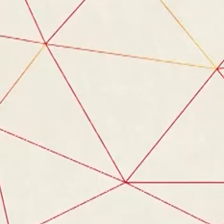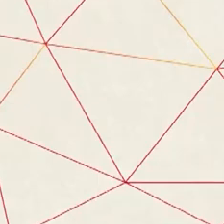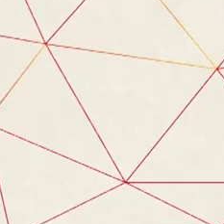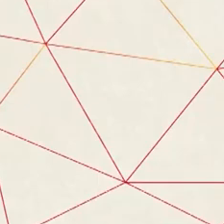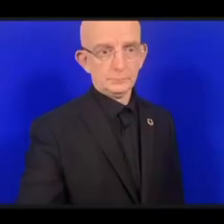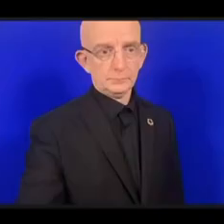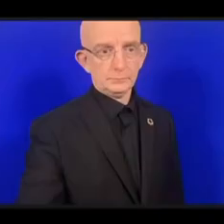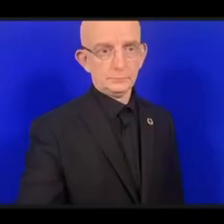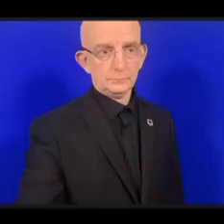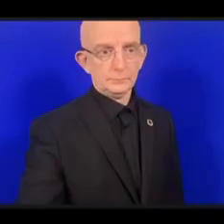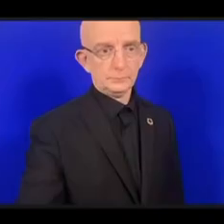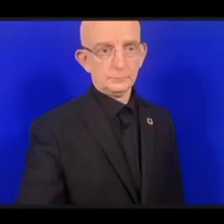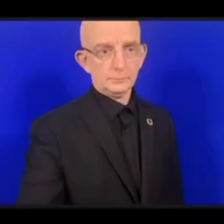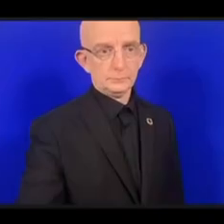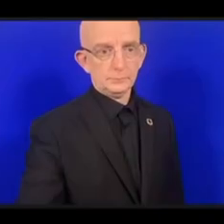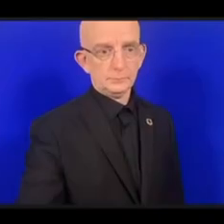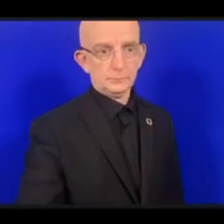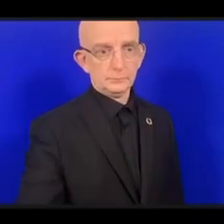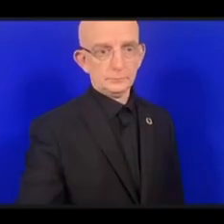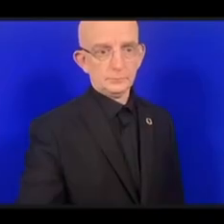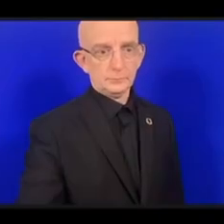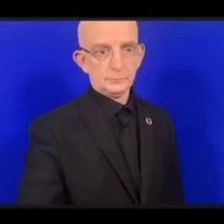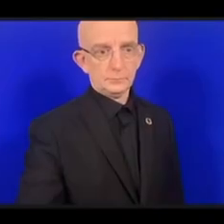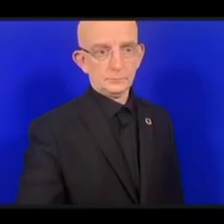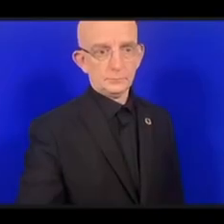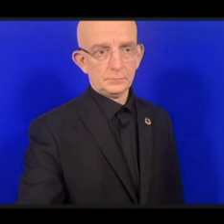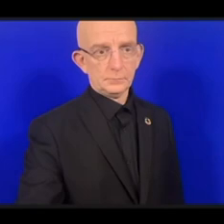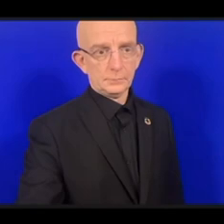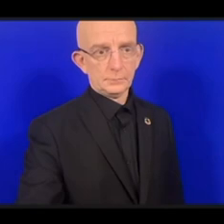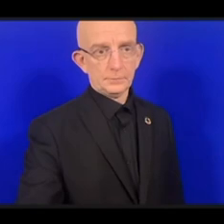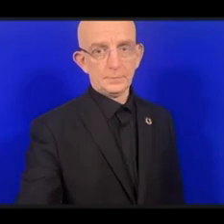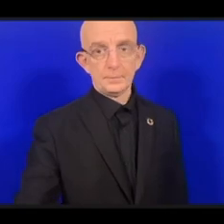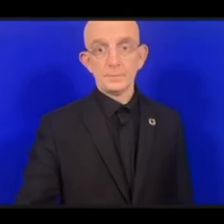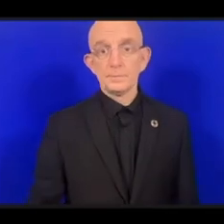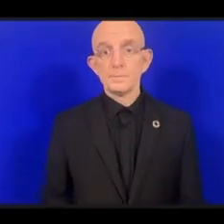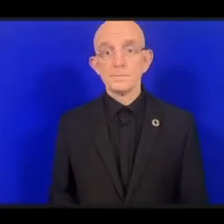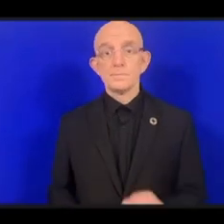Excellency, distinguished delegates and participants.